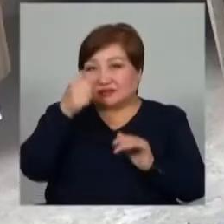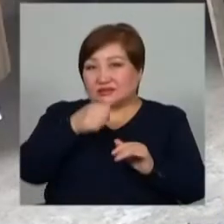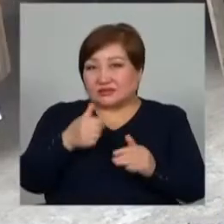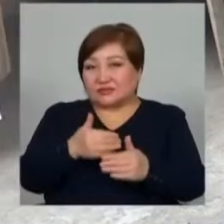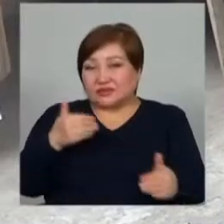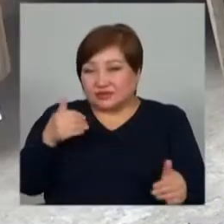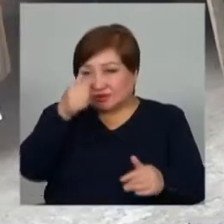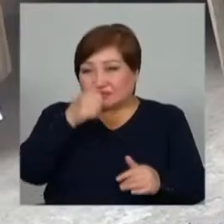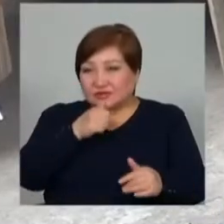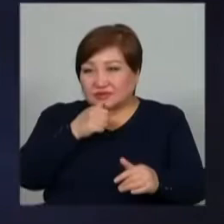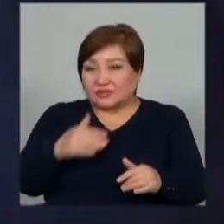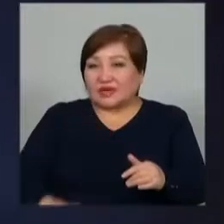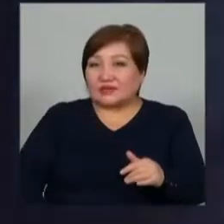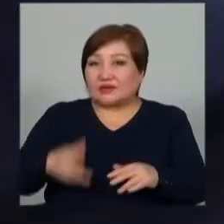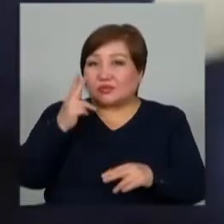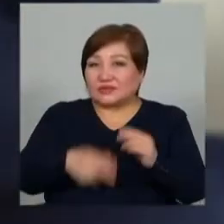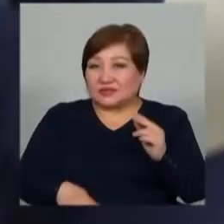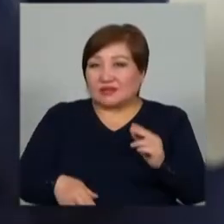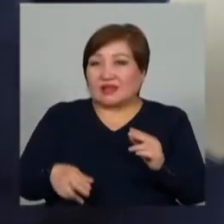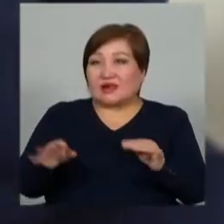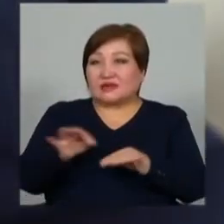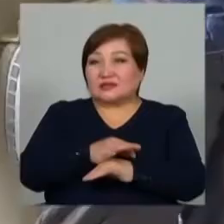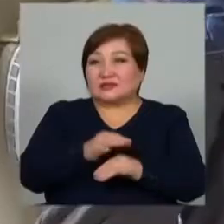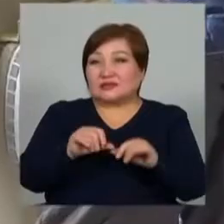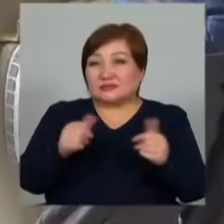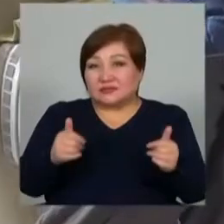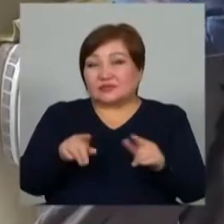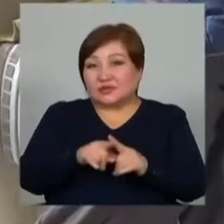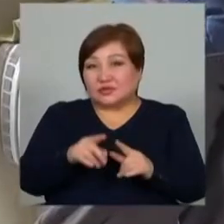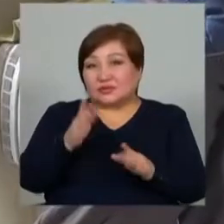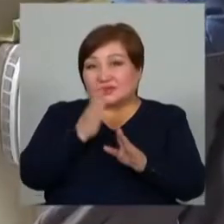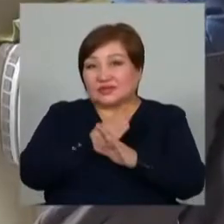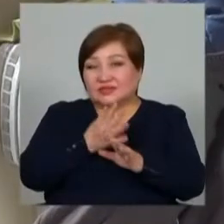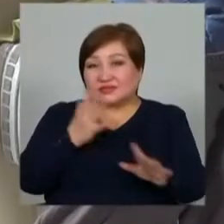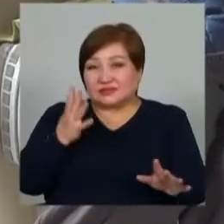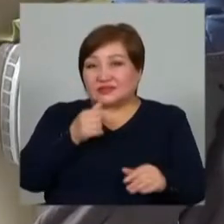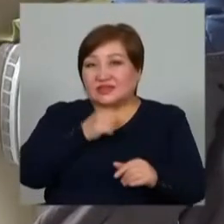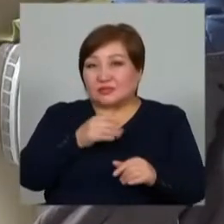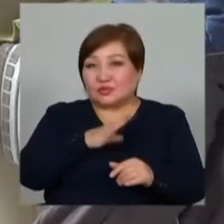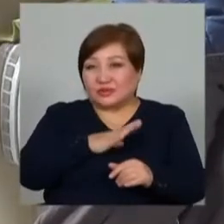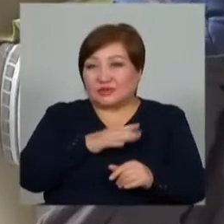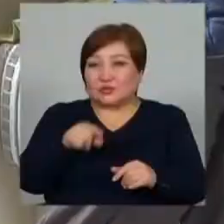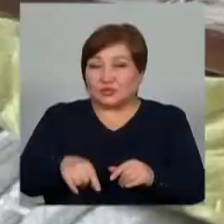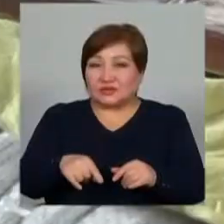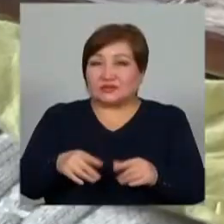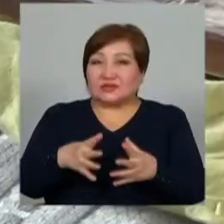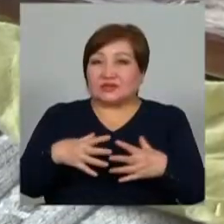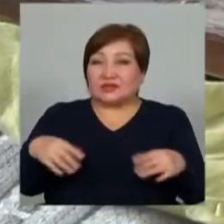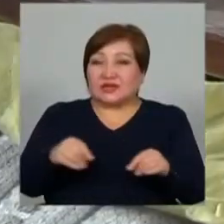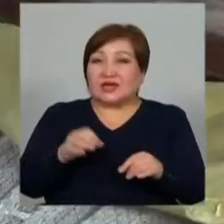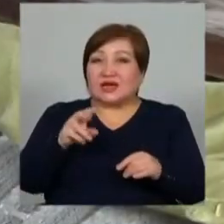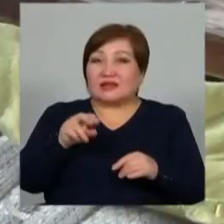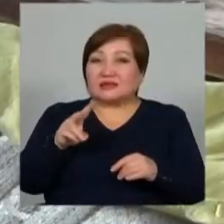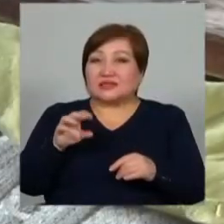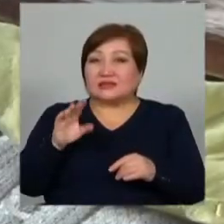мен ұлынан көз жазып қалуы да тағдырдың кезекті сынағы болыпты. Өмірден баз кешіп кетпеуге осы орта себеп деген Александр